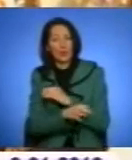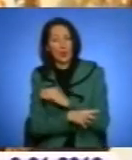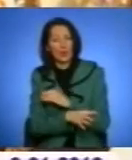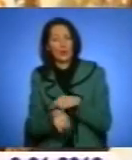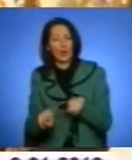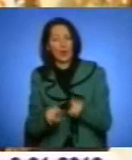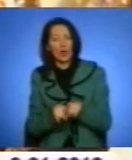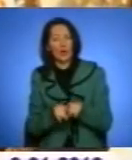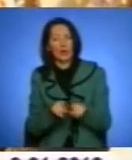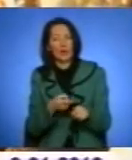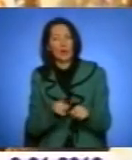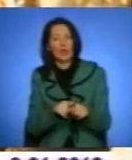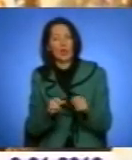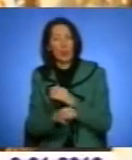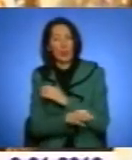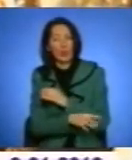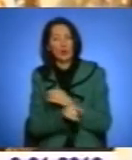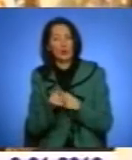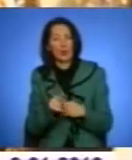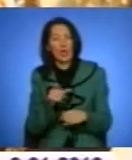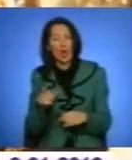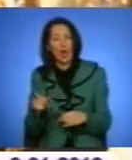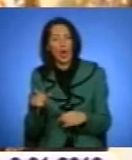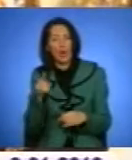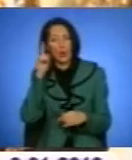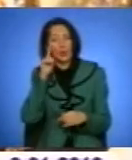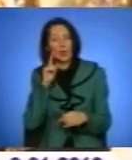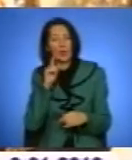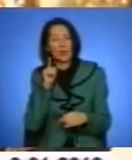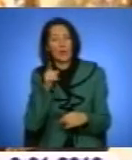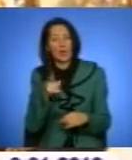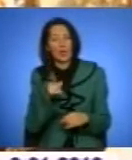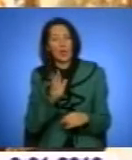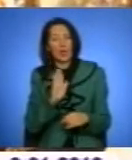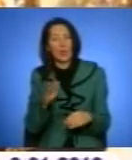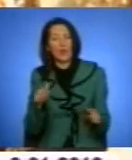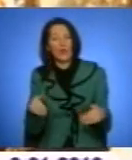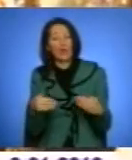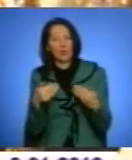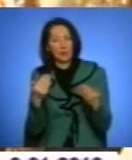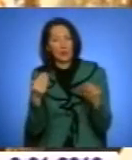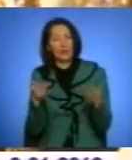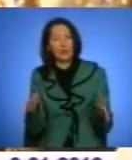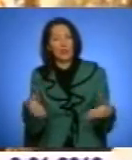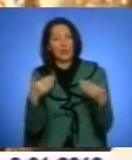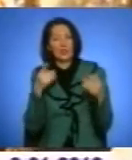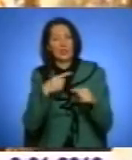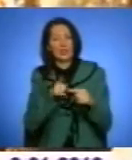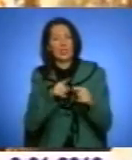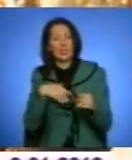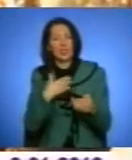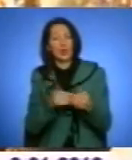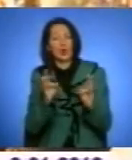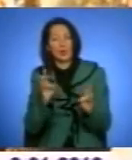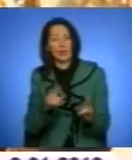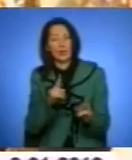це, кажу, тобто убогістю тих юдеїв, кажу, він якраз був возвишений через свою жертву поза Христа, що навіть